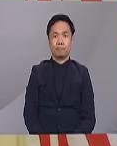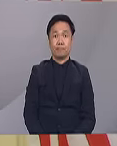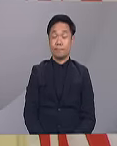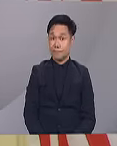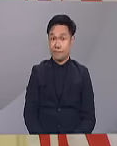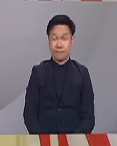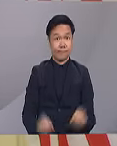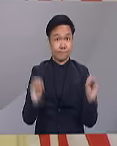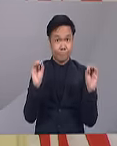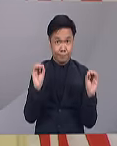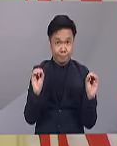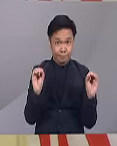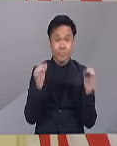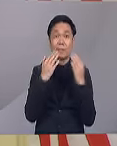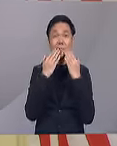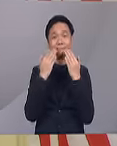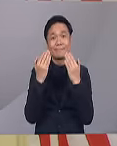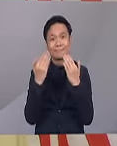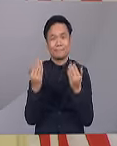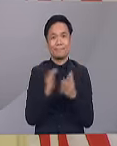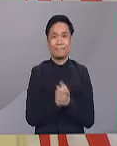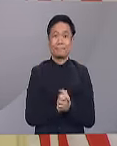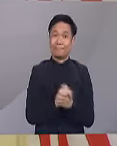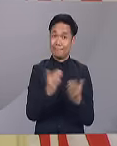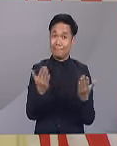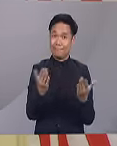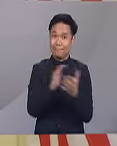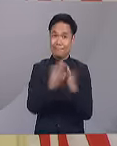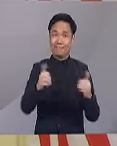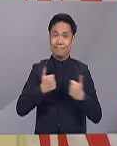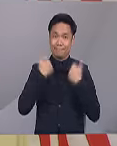tak ada apa-apa. Terima kasih sekali lagi. Selamat Hari Raya,